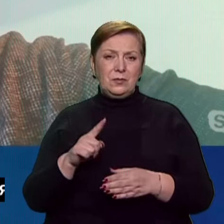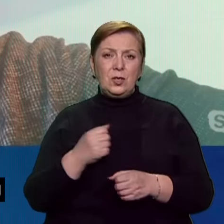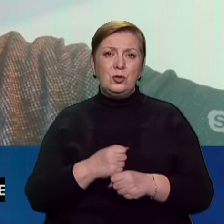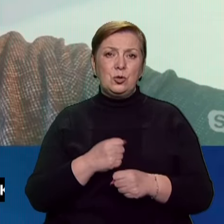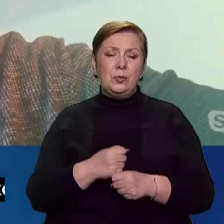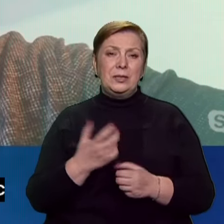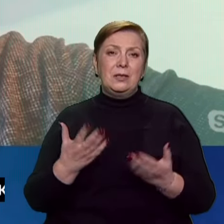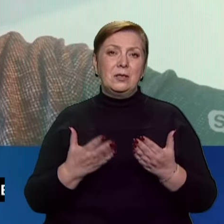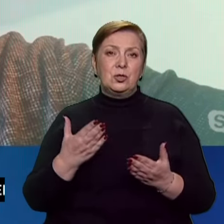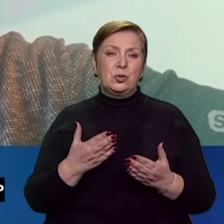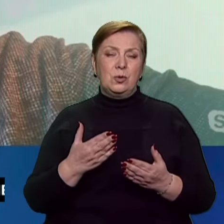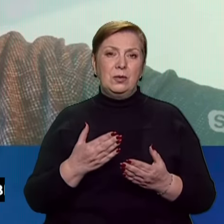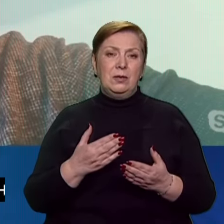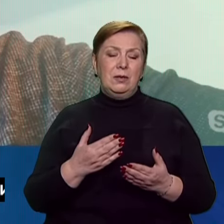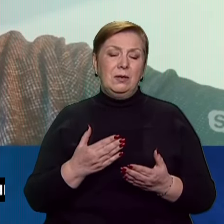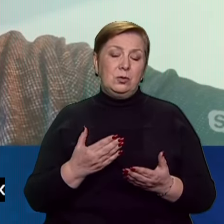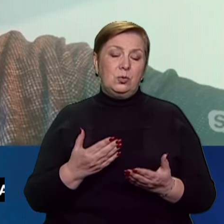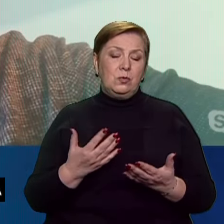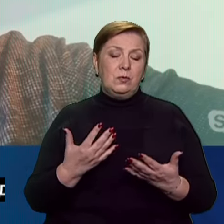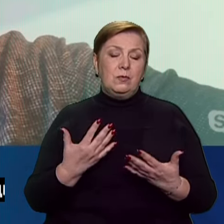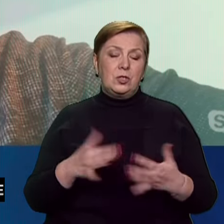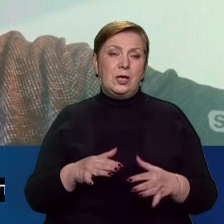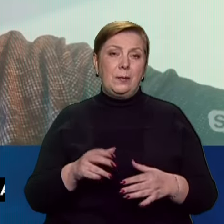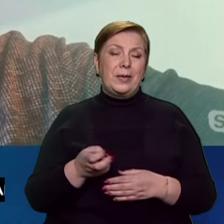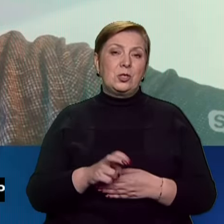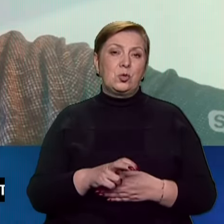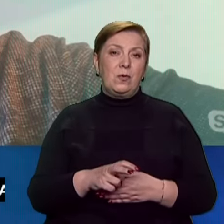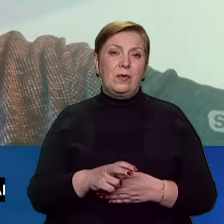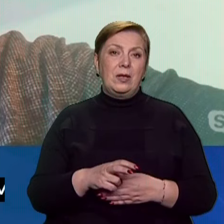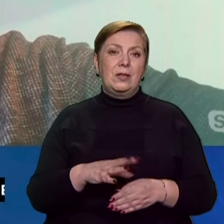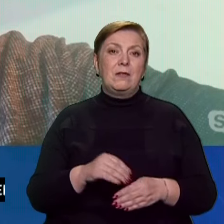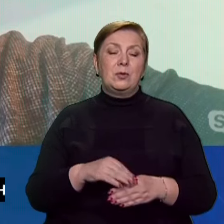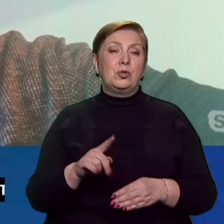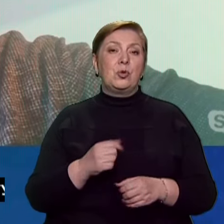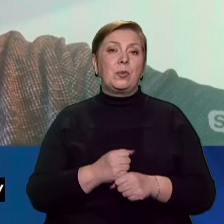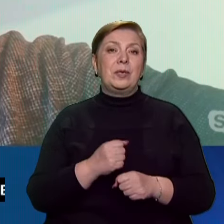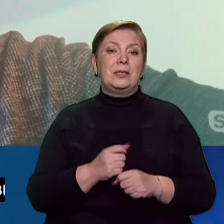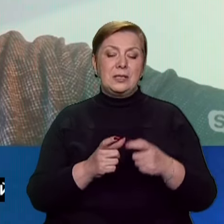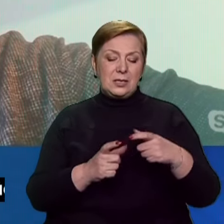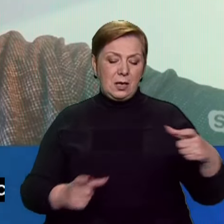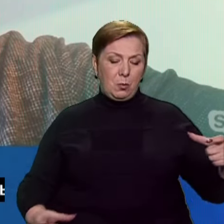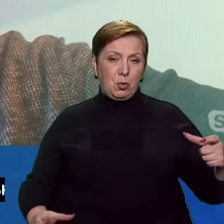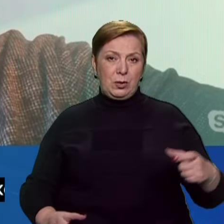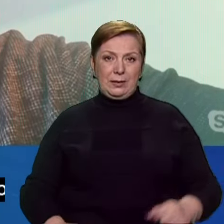все ж таки або змусили проголосувати, або вже прийшов на вибори? Що робити з бюлетнем?